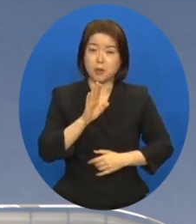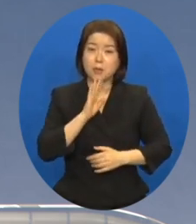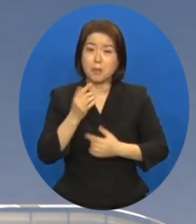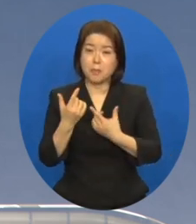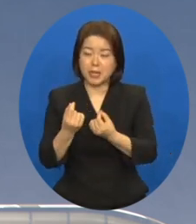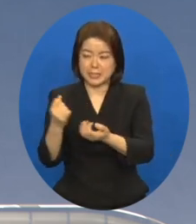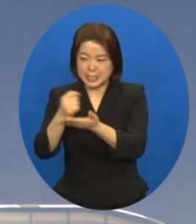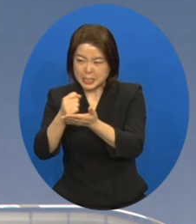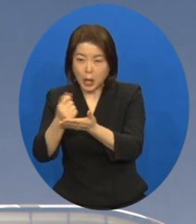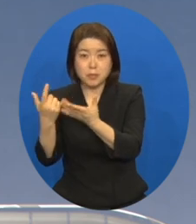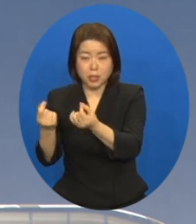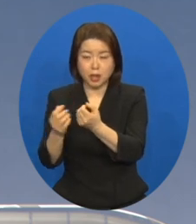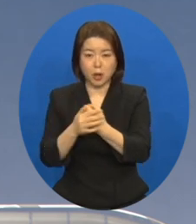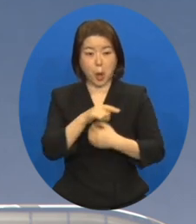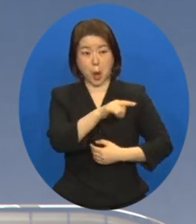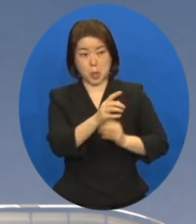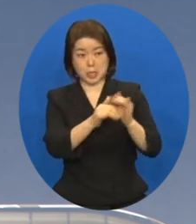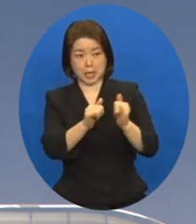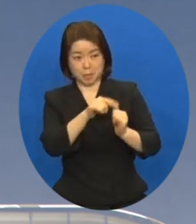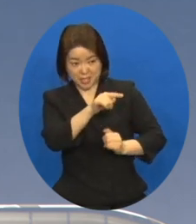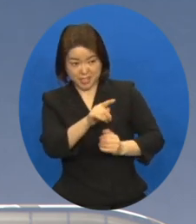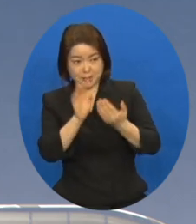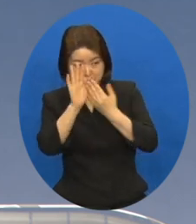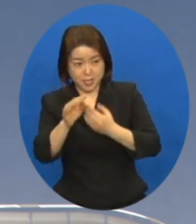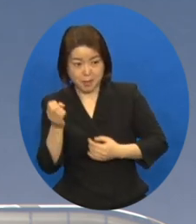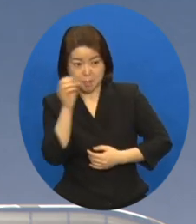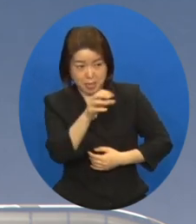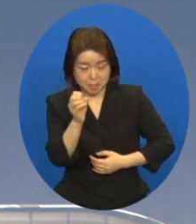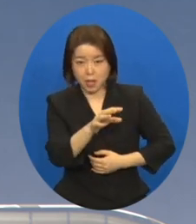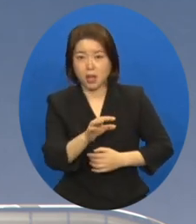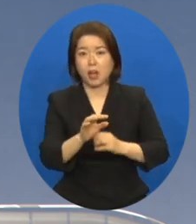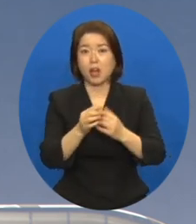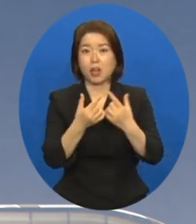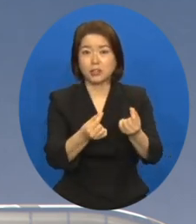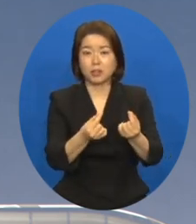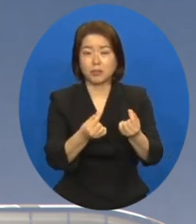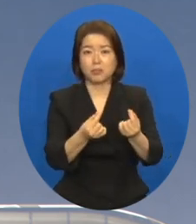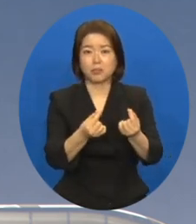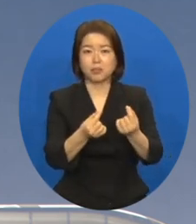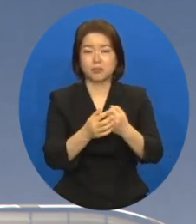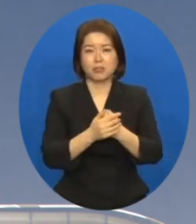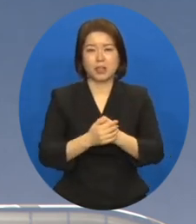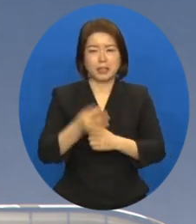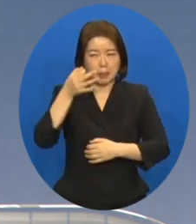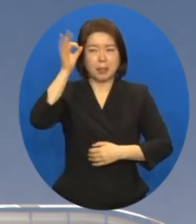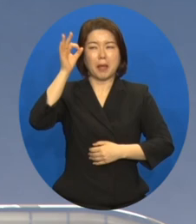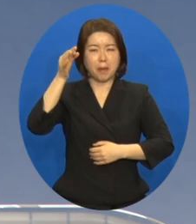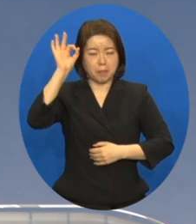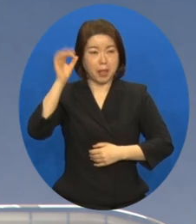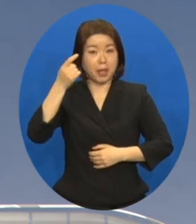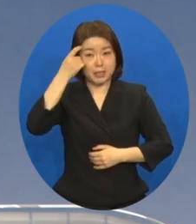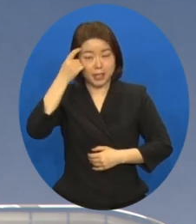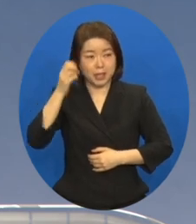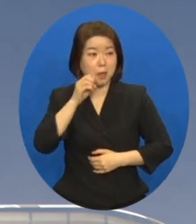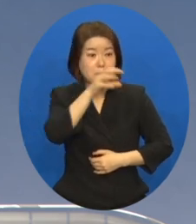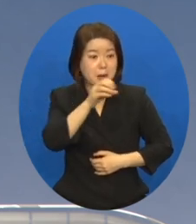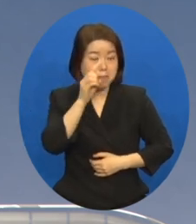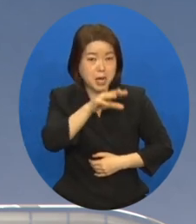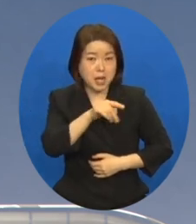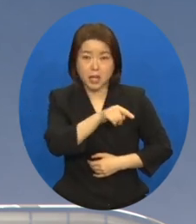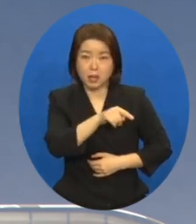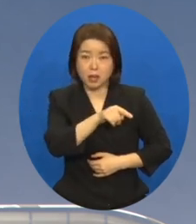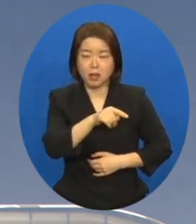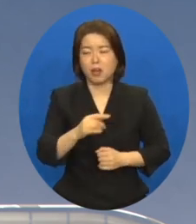점치듯이 어떤 사람의 미래를 말해주는 것처럼 그런 식으로 떠오르는 생각을 말하는 것.